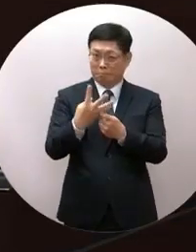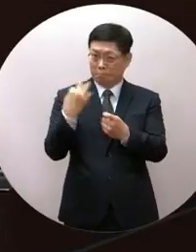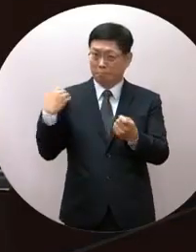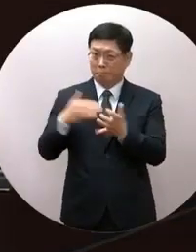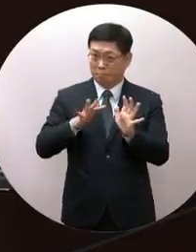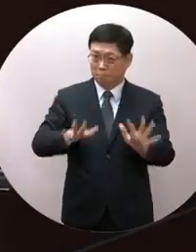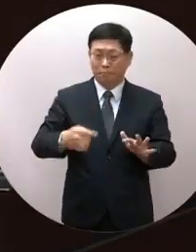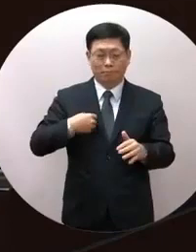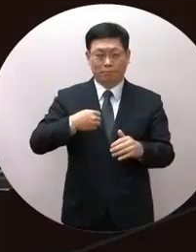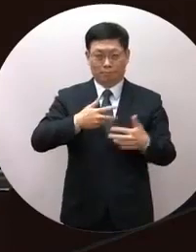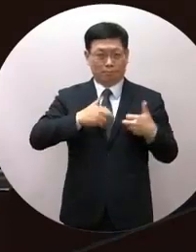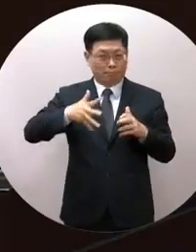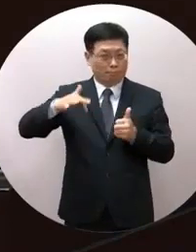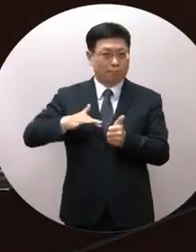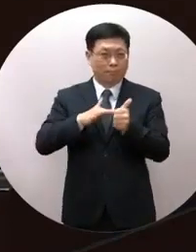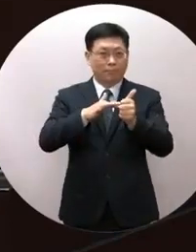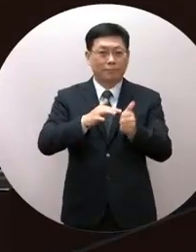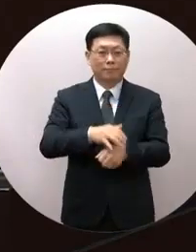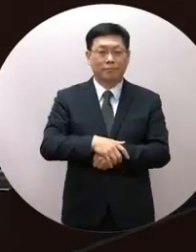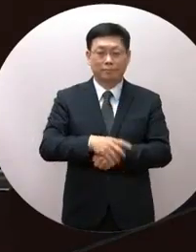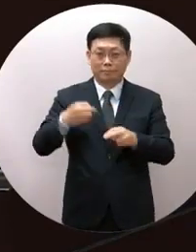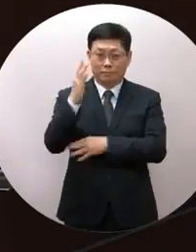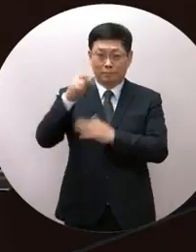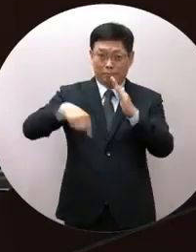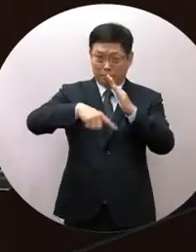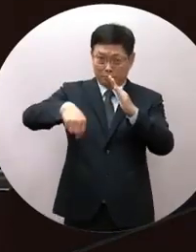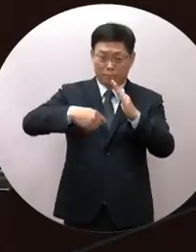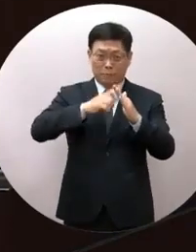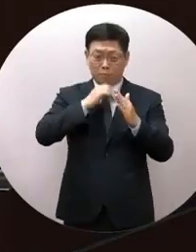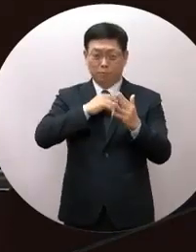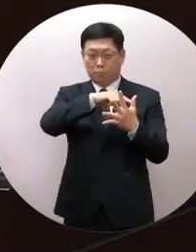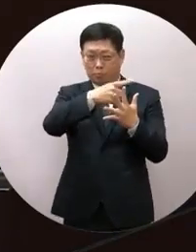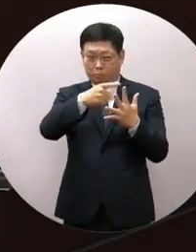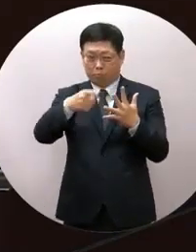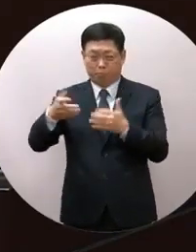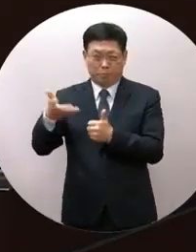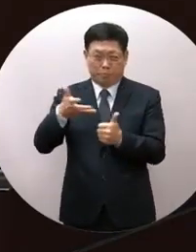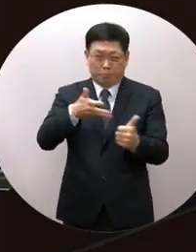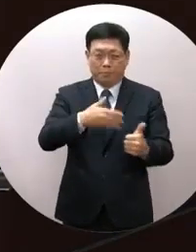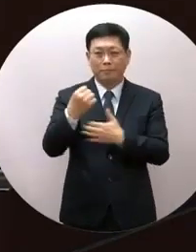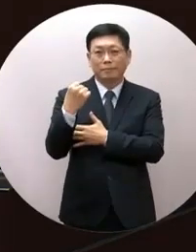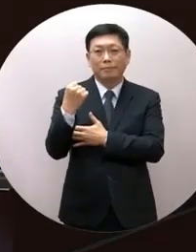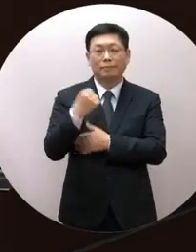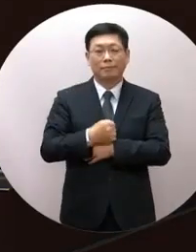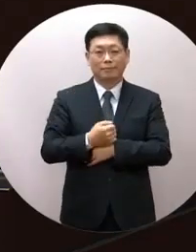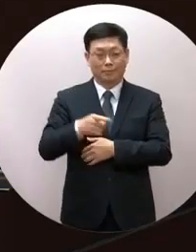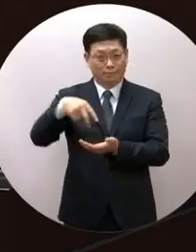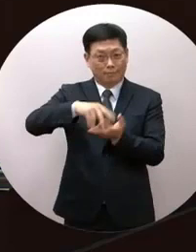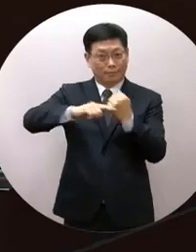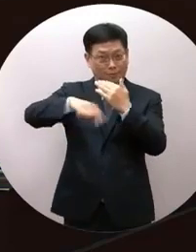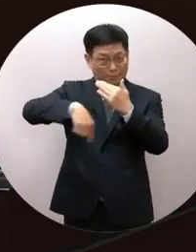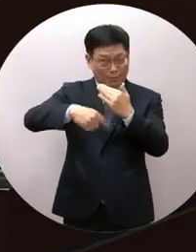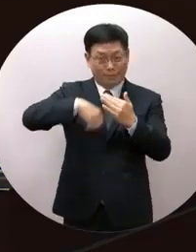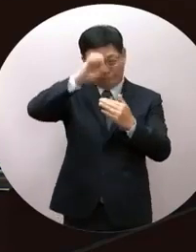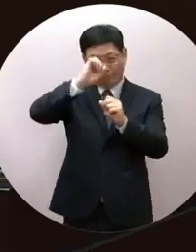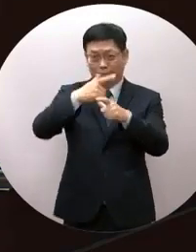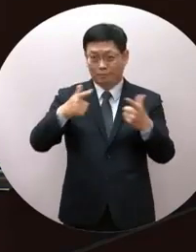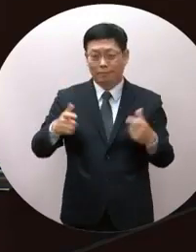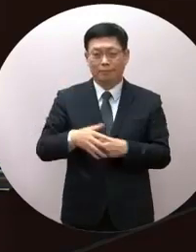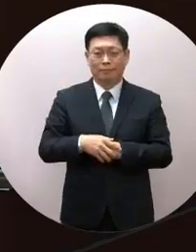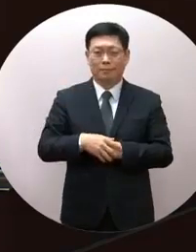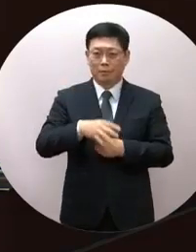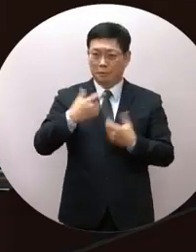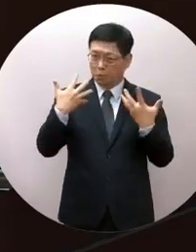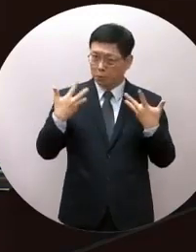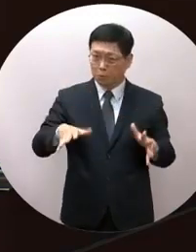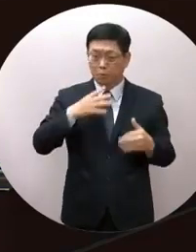年来，在蔡总统领导下，行政团队一棒接一棒打拼，贵院朝野党团